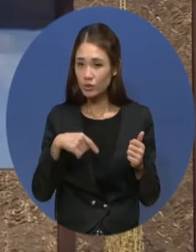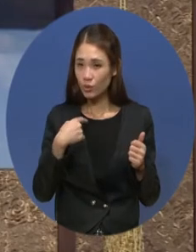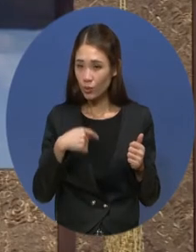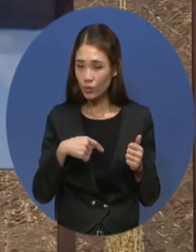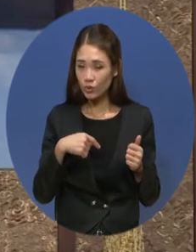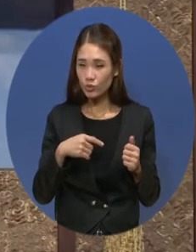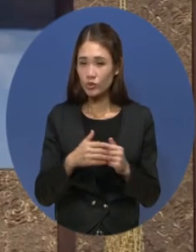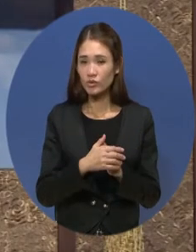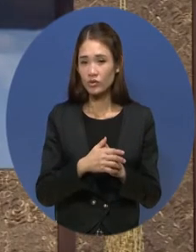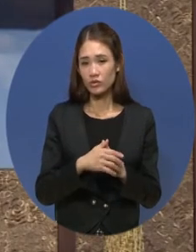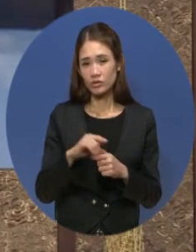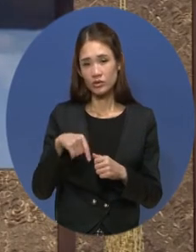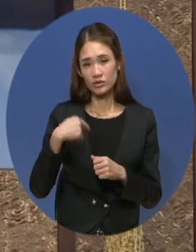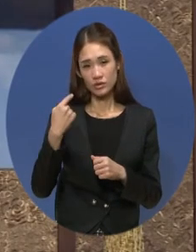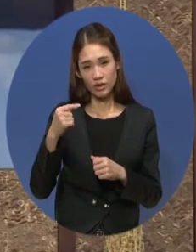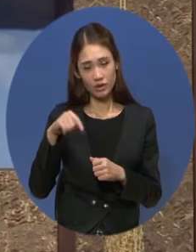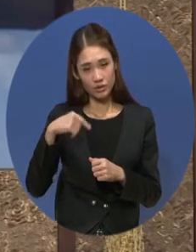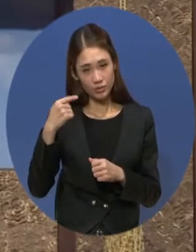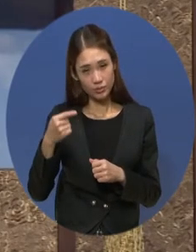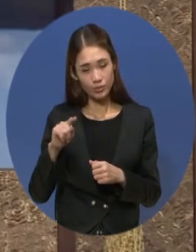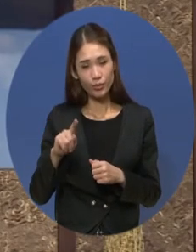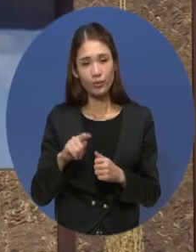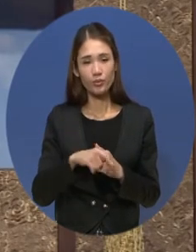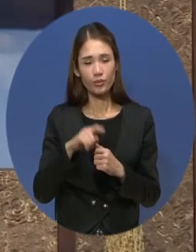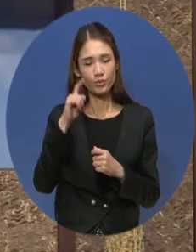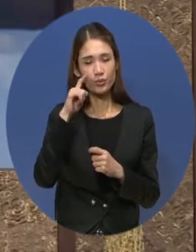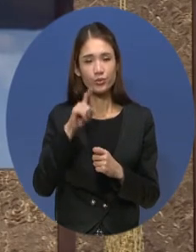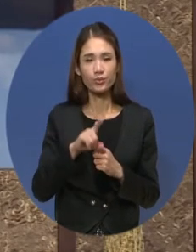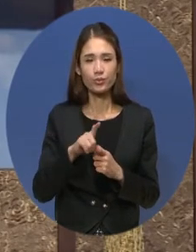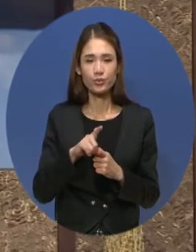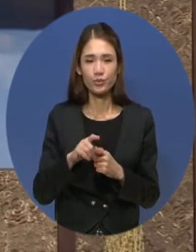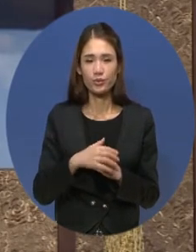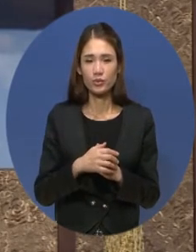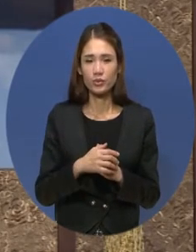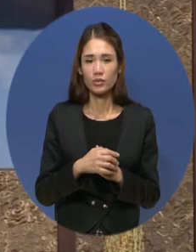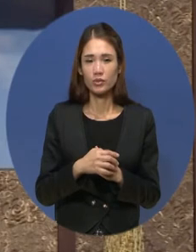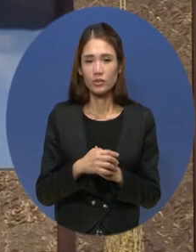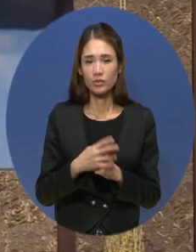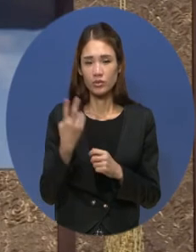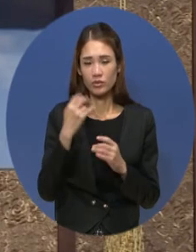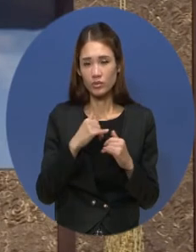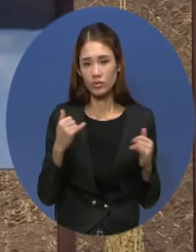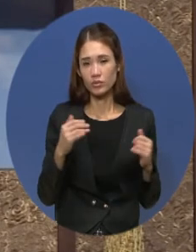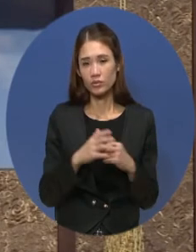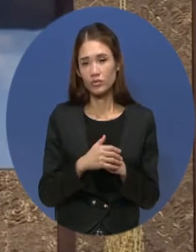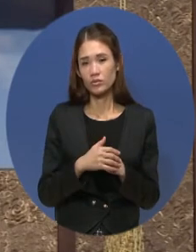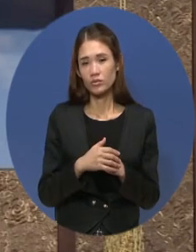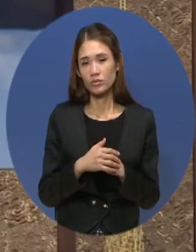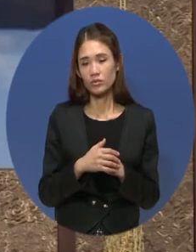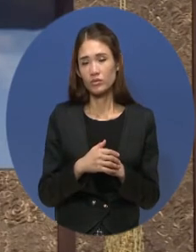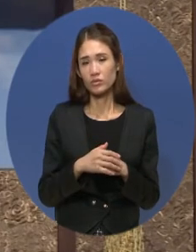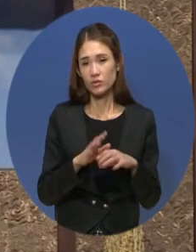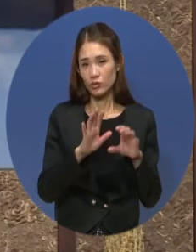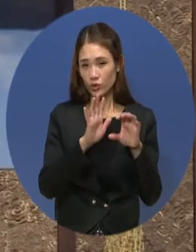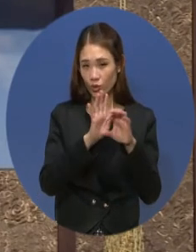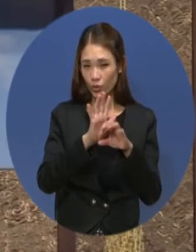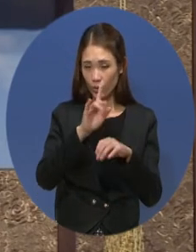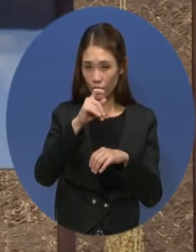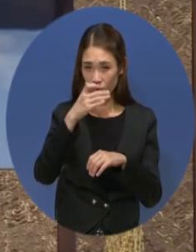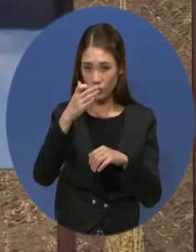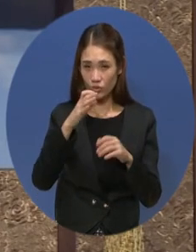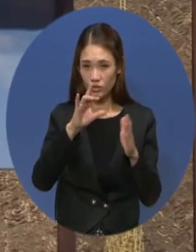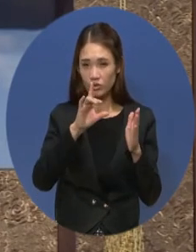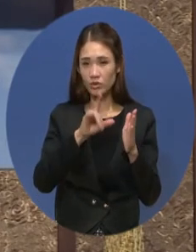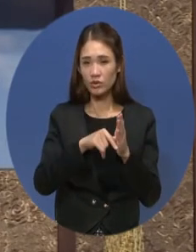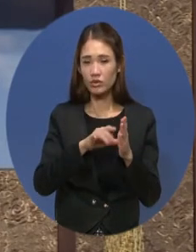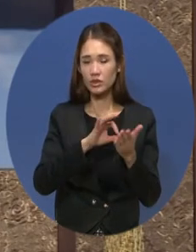그런 평생교육사 다음 모델이 무엇인지 이제 그게 고민인데 그러다 보니까 어 보 자 분들도 코롤라